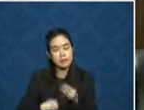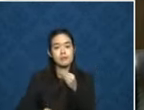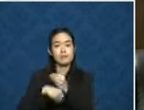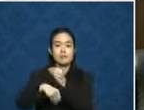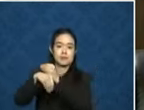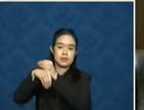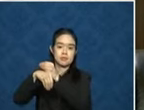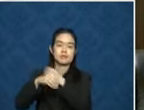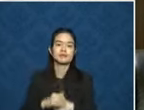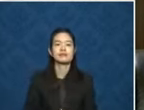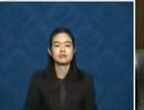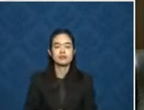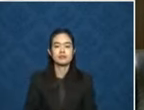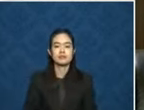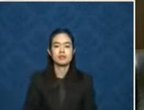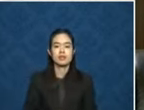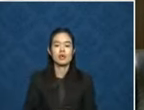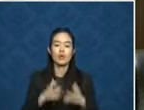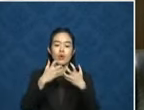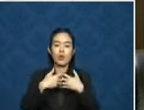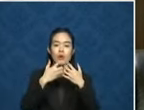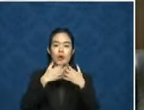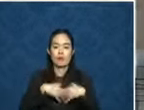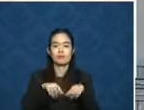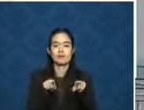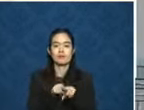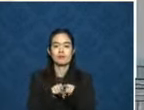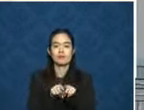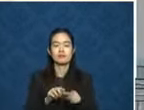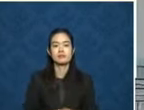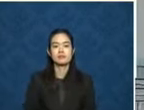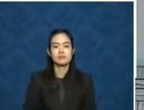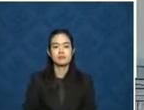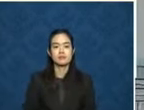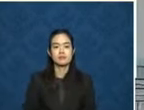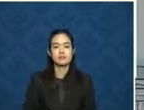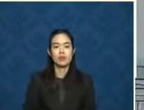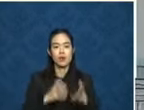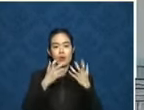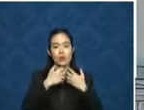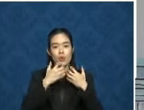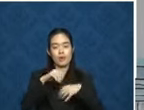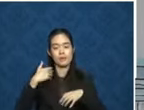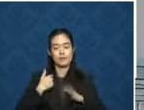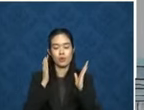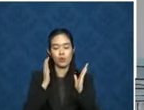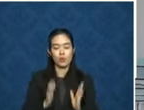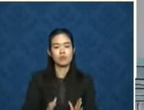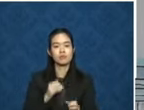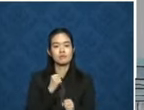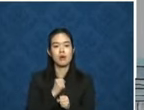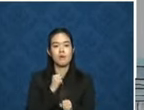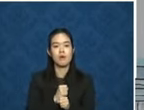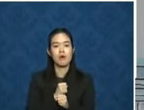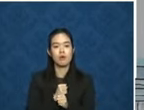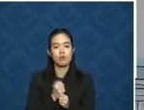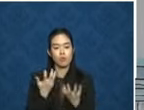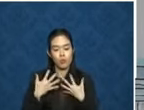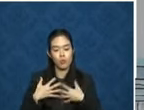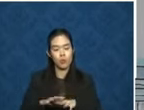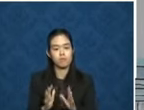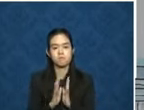ครับในเรื่องของโรงงานก็เช่นเดียวกันครับโรงงานแต่เดิมใช้คนงานจำนวนมากในการผลิตสินค้